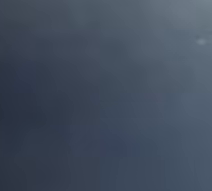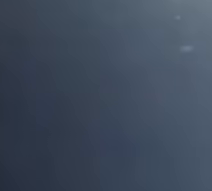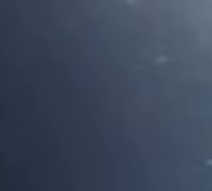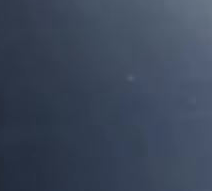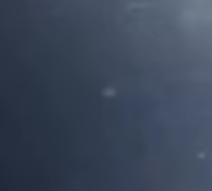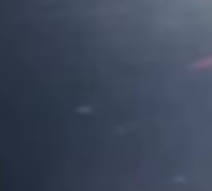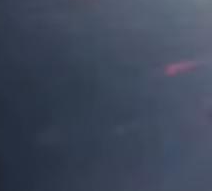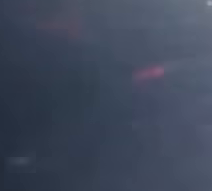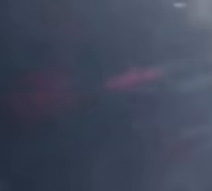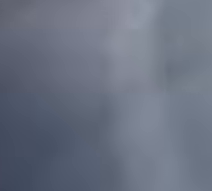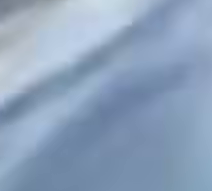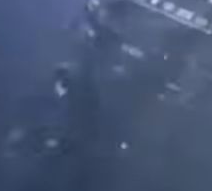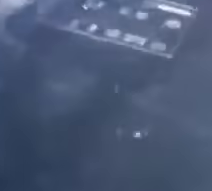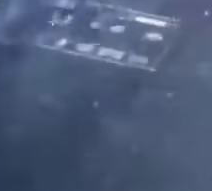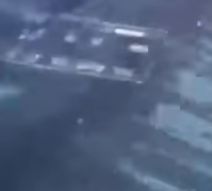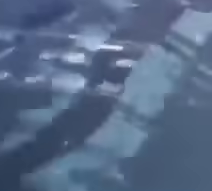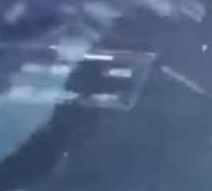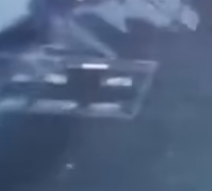ام